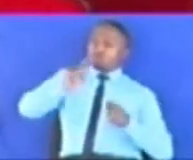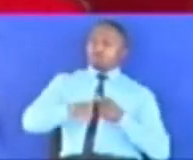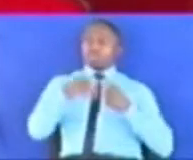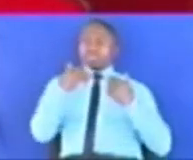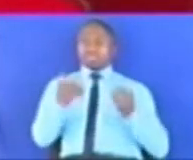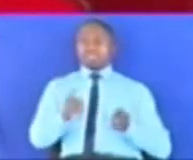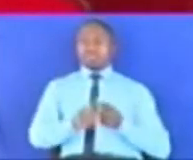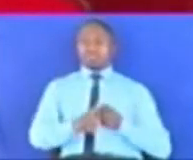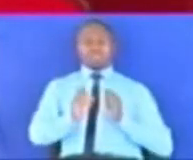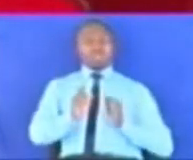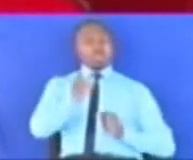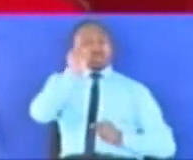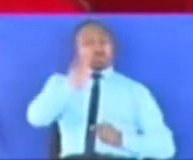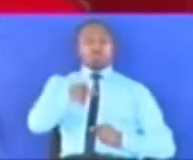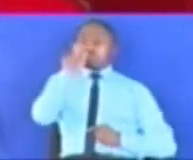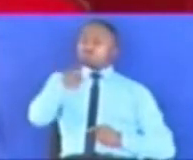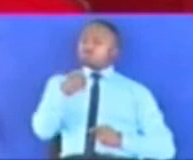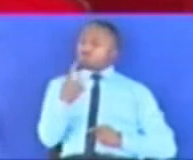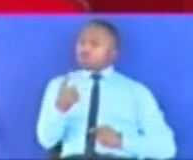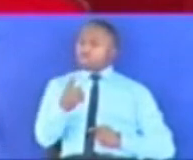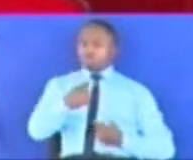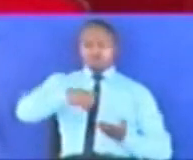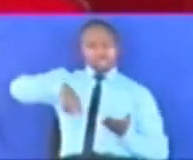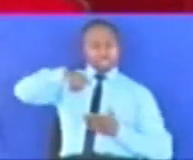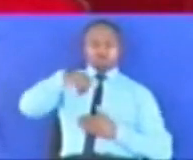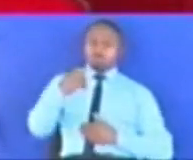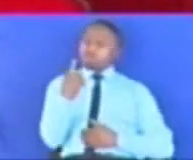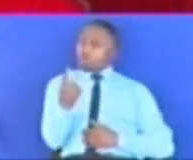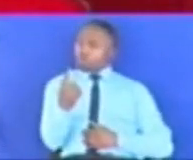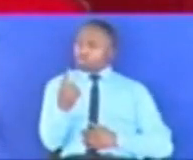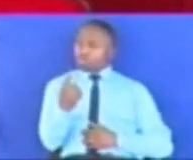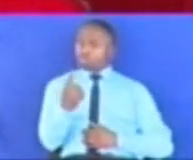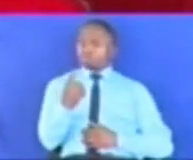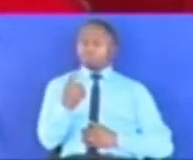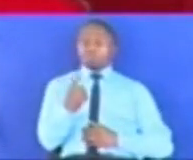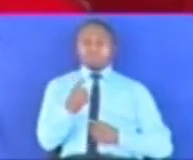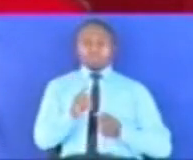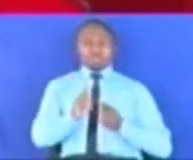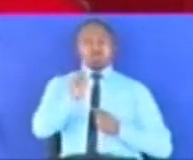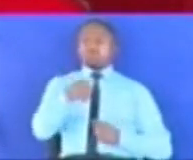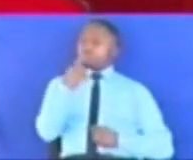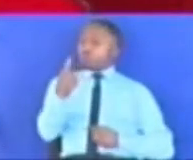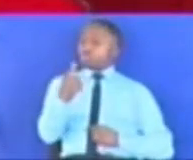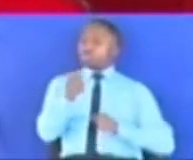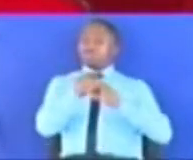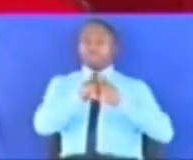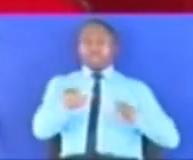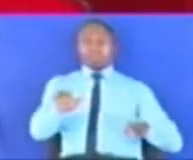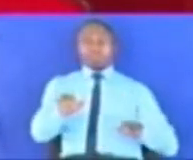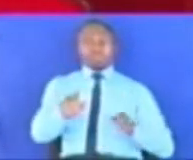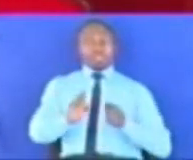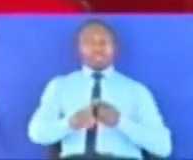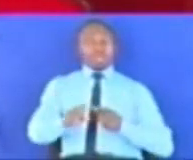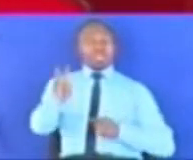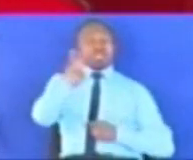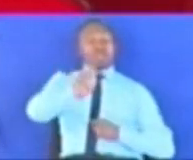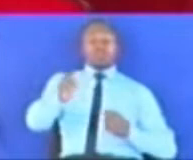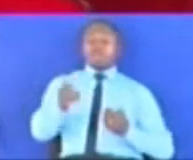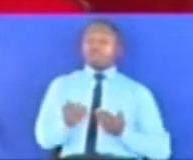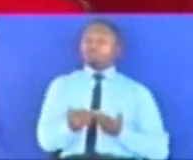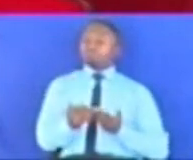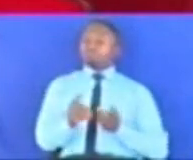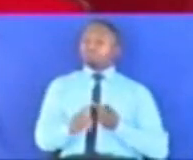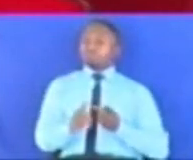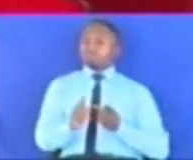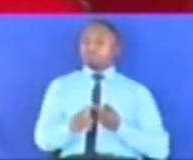anapokuepo mtoa huduma mmoja kwenye kituo fulani, kwenye health facility fulani, tayari anapokuja kutafuta mshahara,